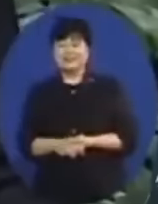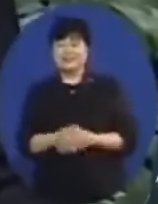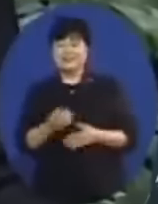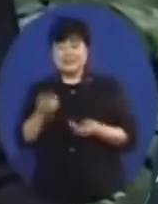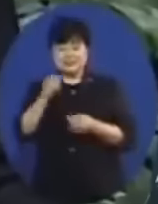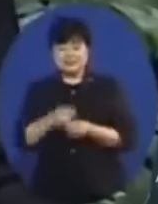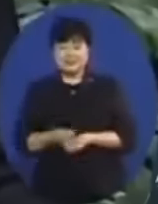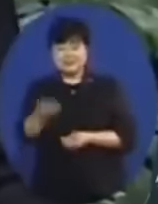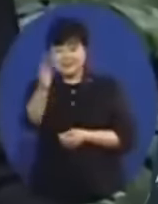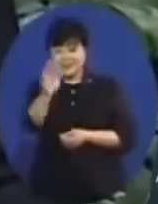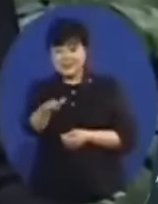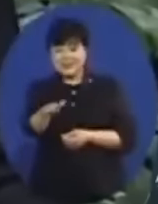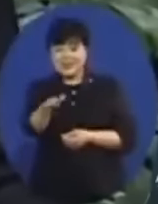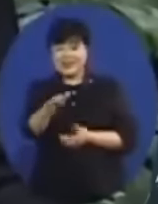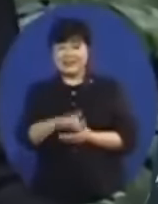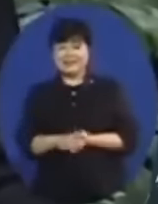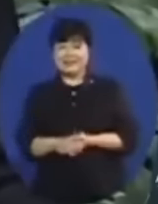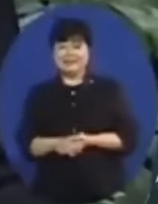그러나